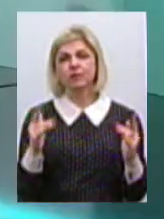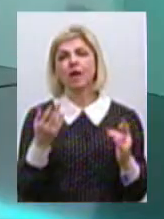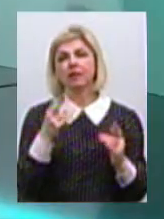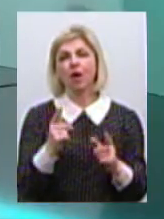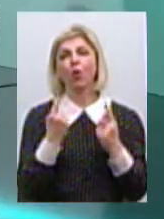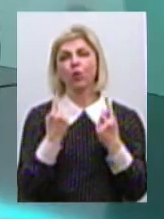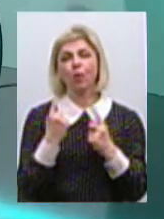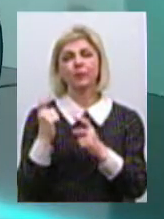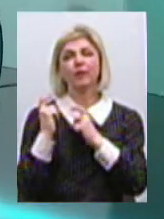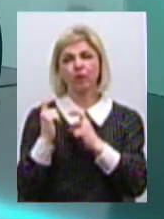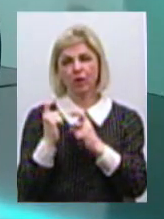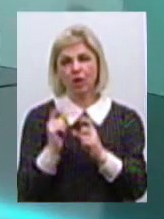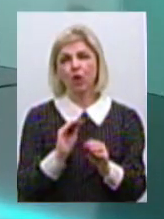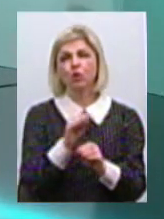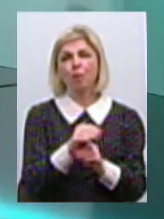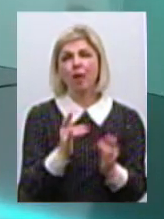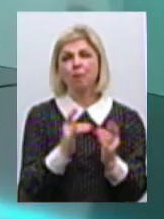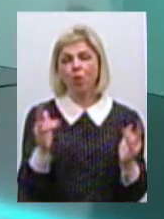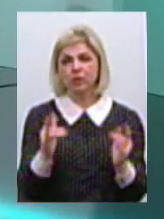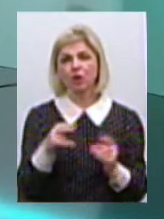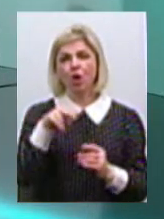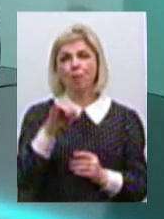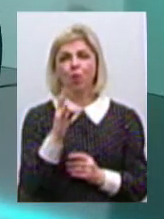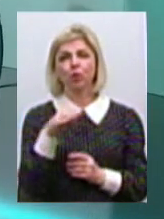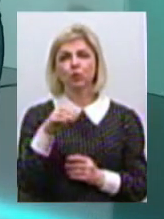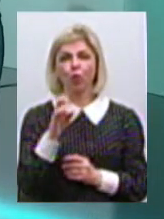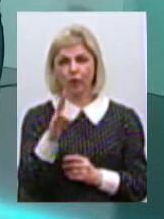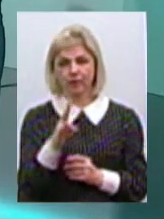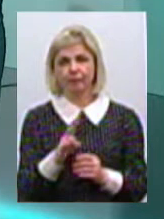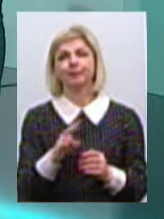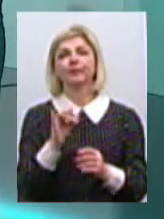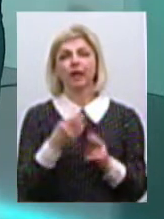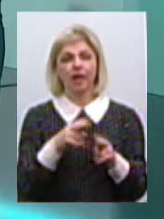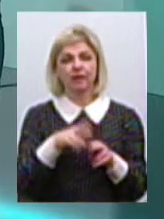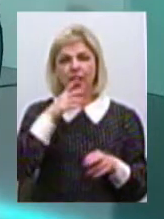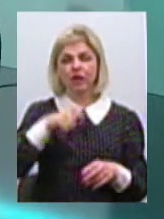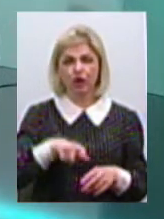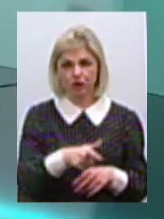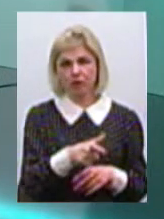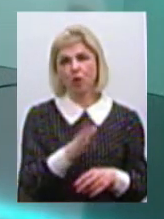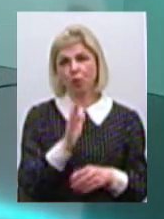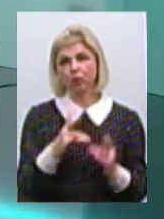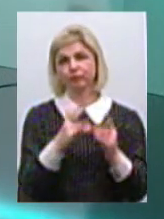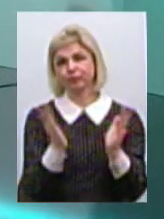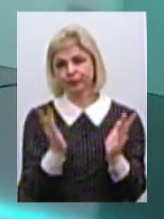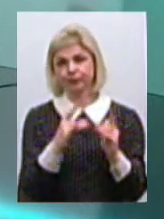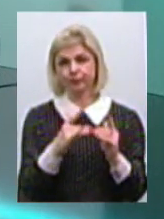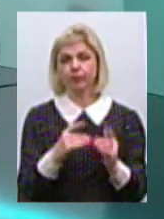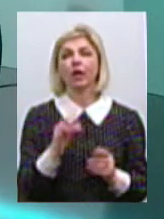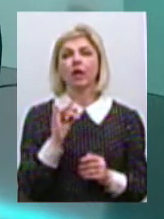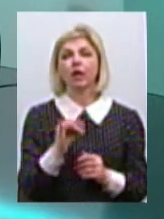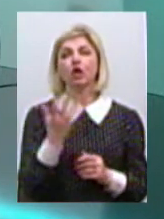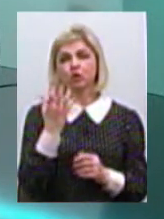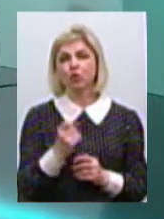великовантажного транспортних засобів, але оскільки є річка судоходна, це періодичні розводи цього мосту. Тому ще ми в